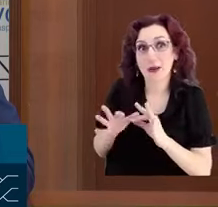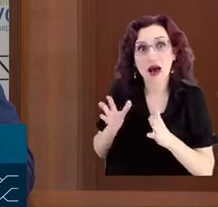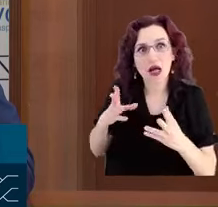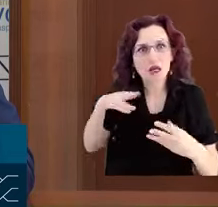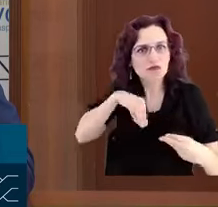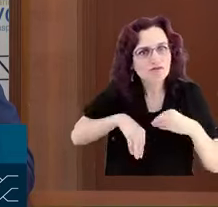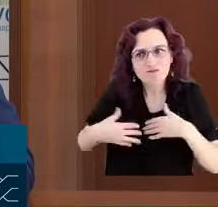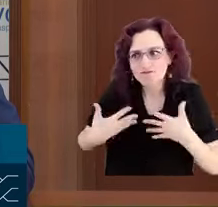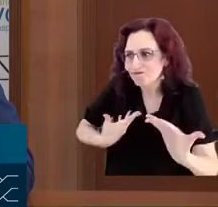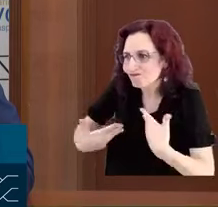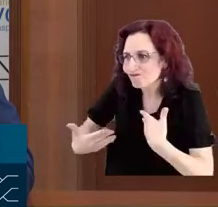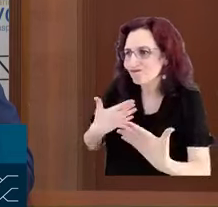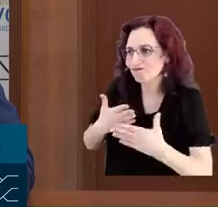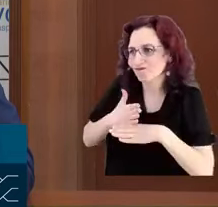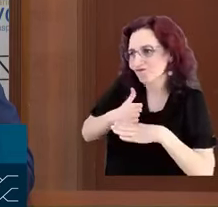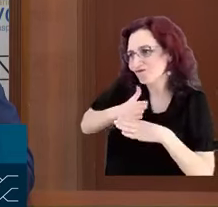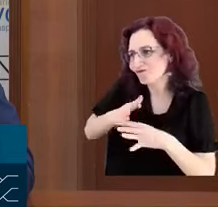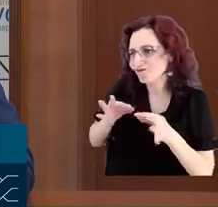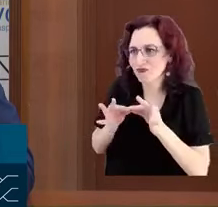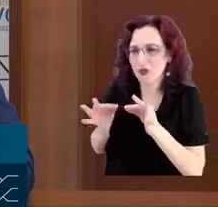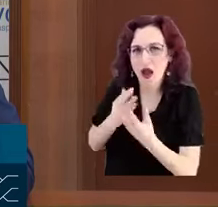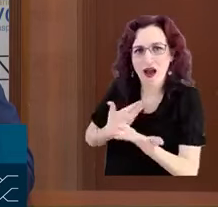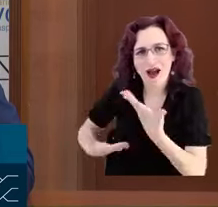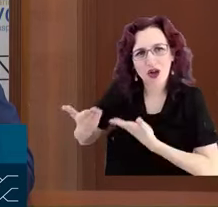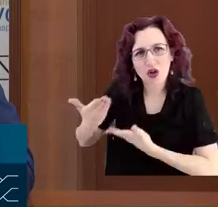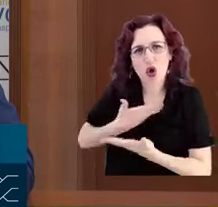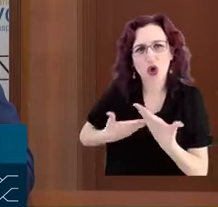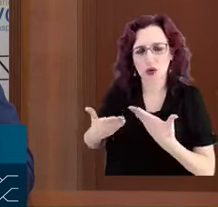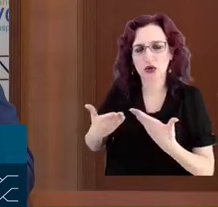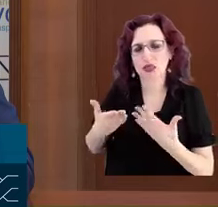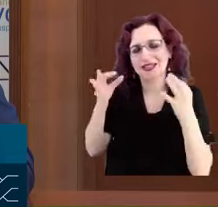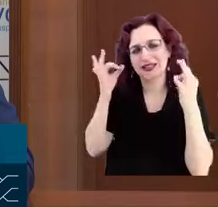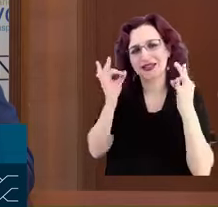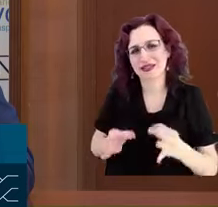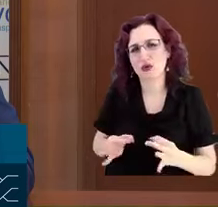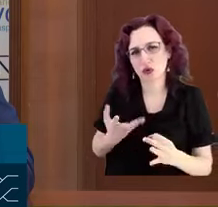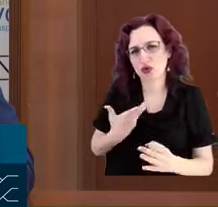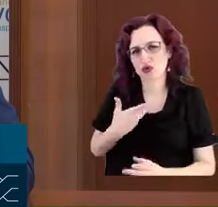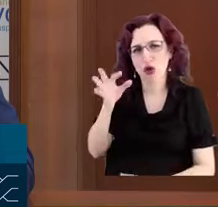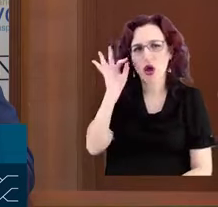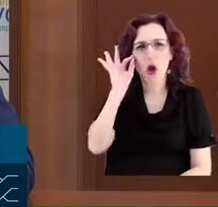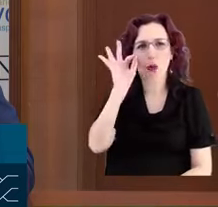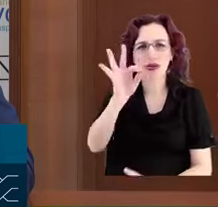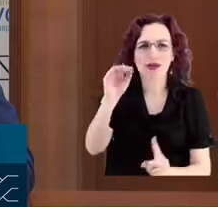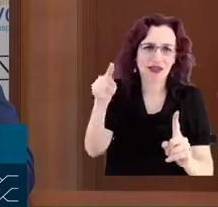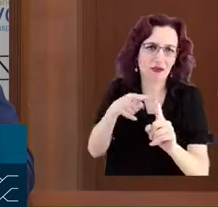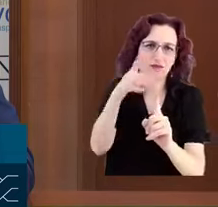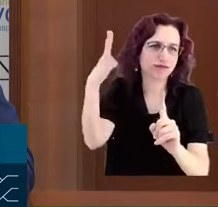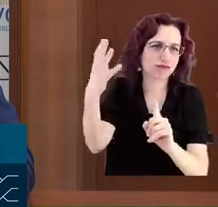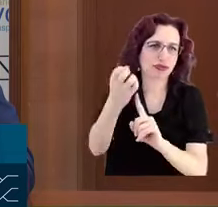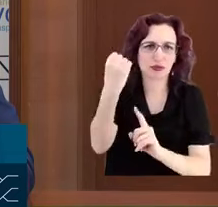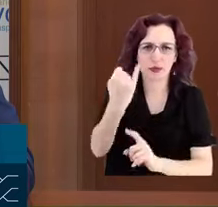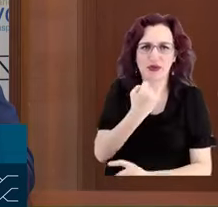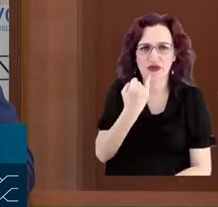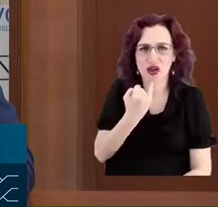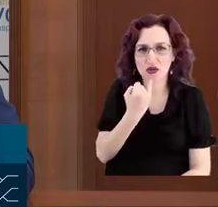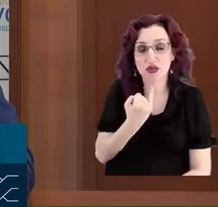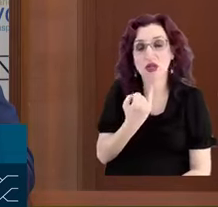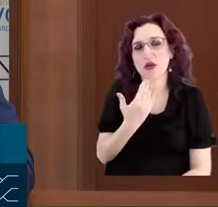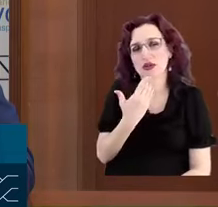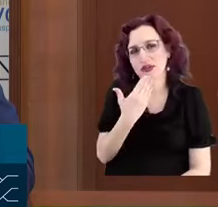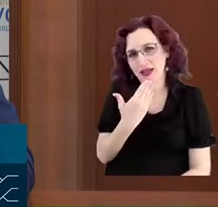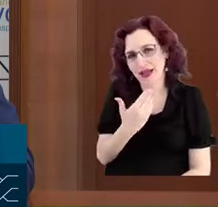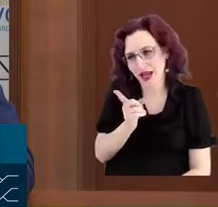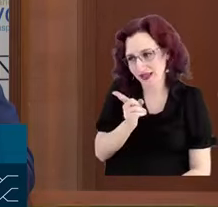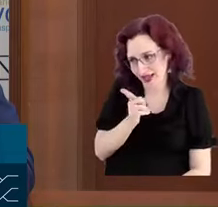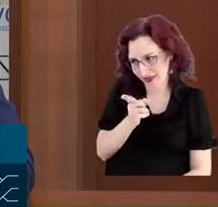della visione strategica sicuramente si raggiungono gli obiettivi più facilmente e quindi dico ringraziare oltre anche l'assessore di berardino perché